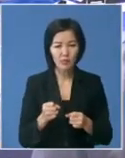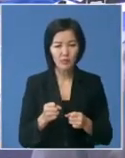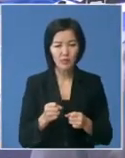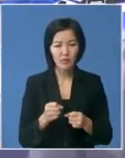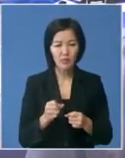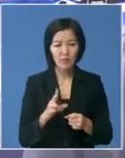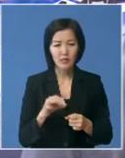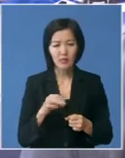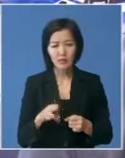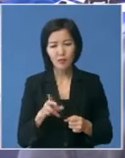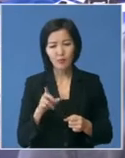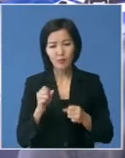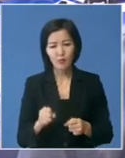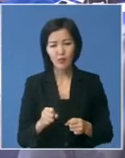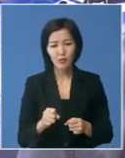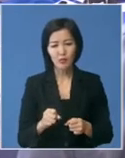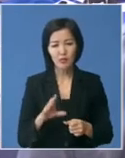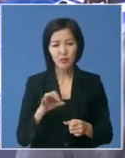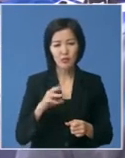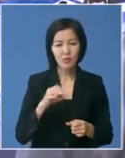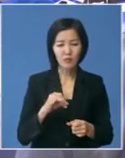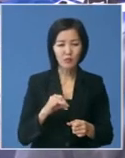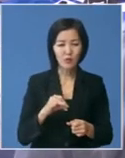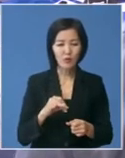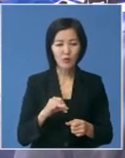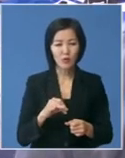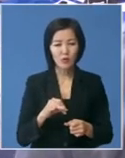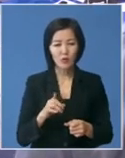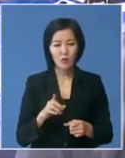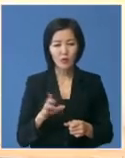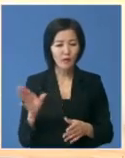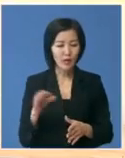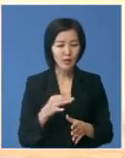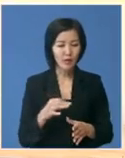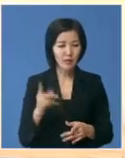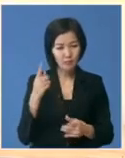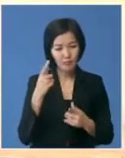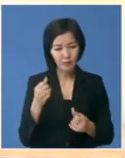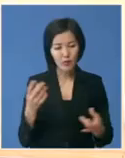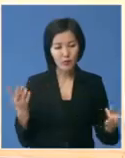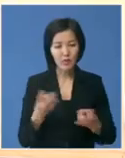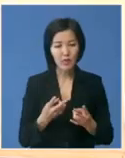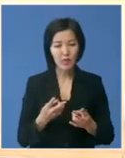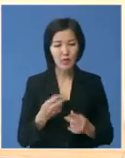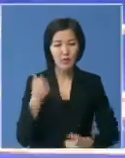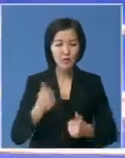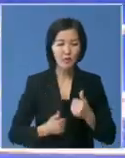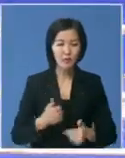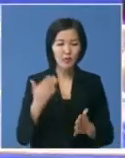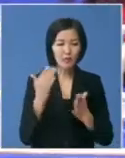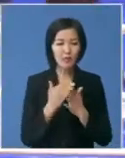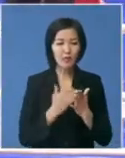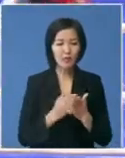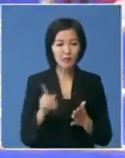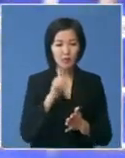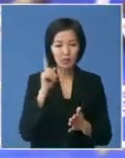кикбокс, жаңағы самбо, болевой, бәрін білу керек. Чемпионат бағдарламасына жастар мен ерлер